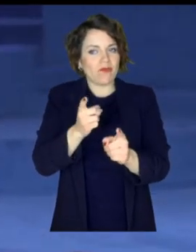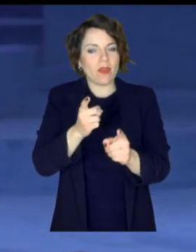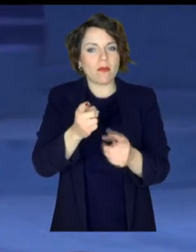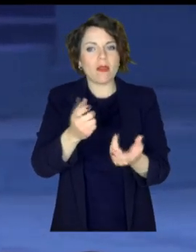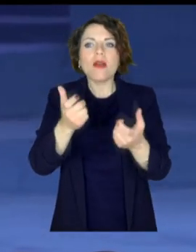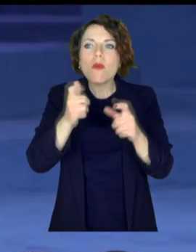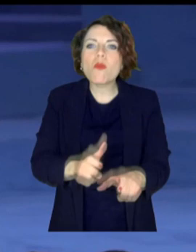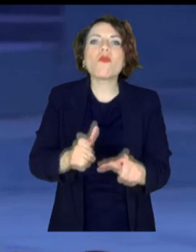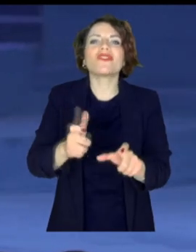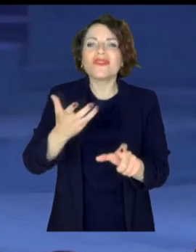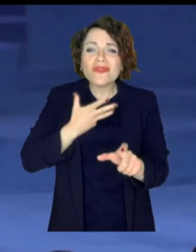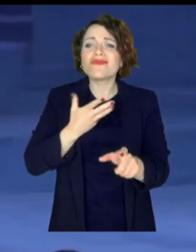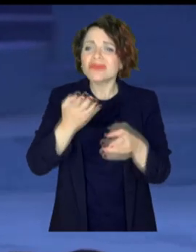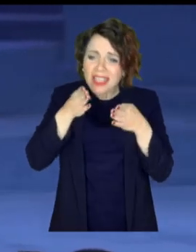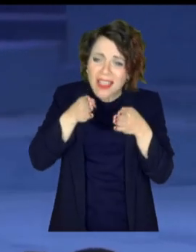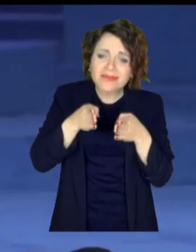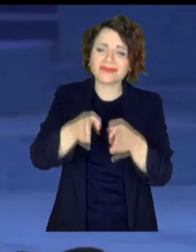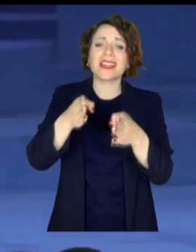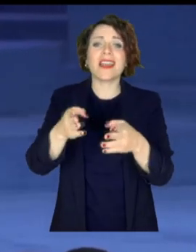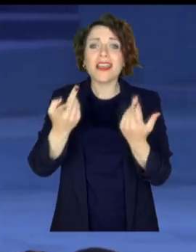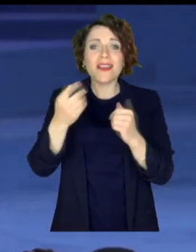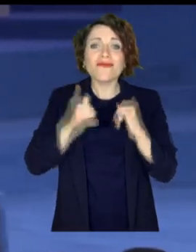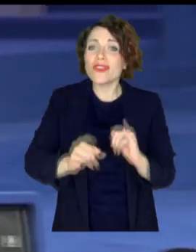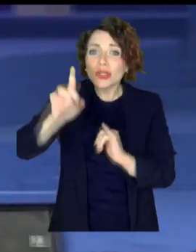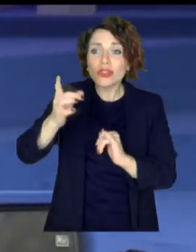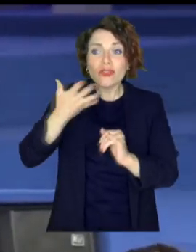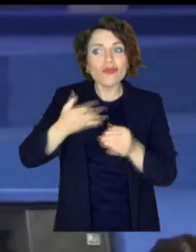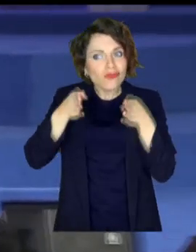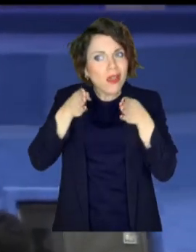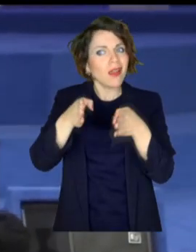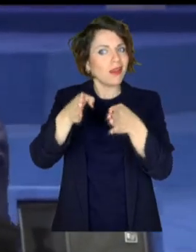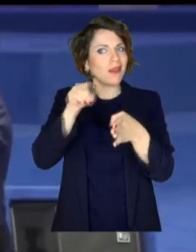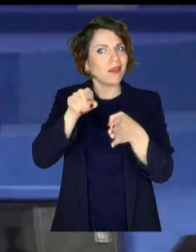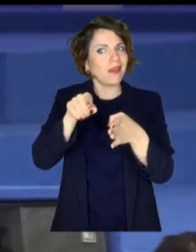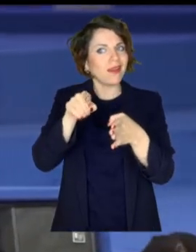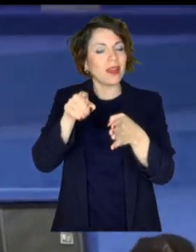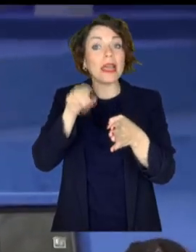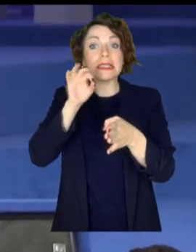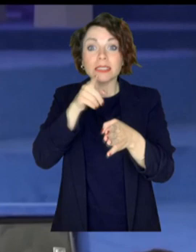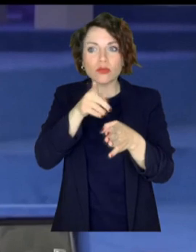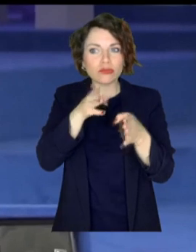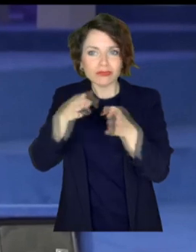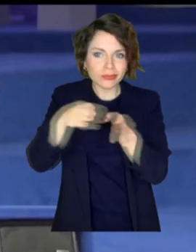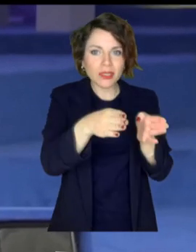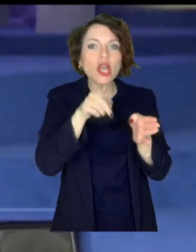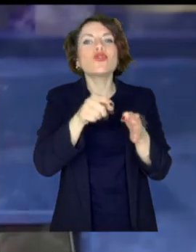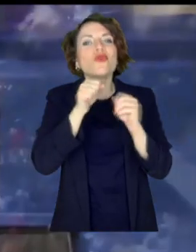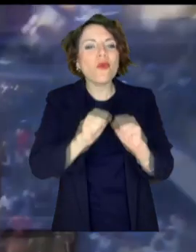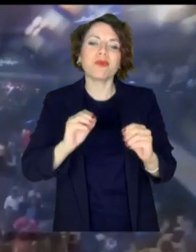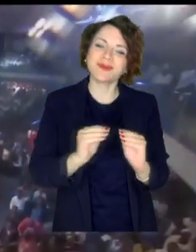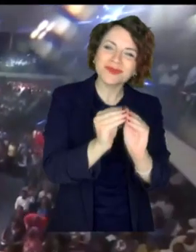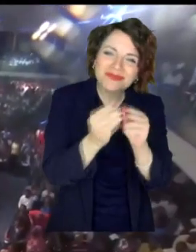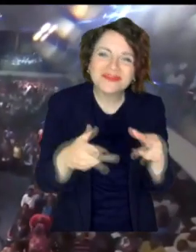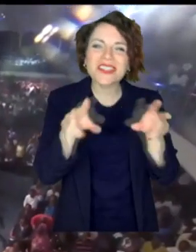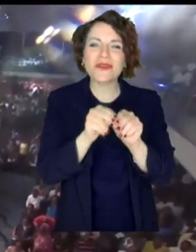ben preciso in cui deve andare la vita di un figlio di Dio. E se non sta andando in quella direzione, la puoi risistemare. Mi